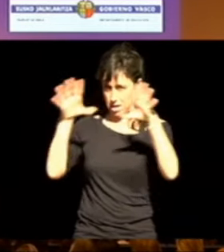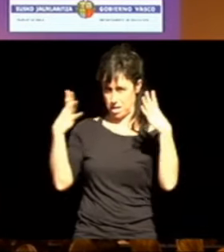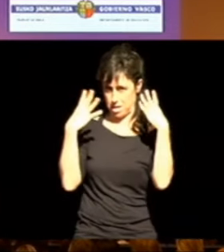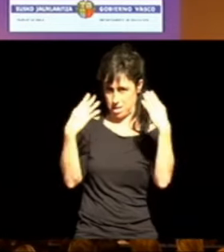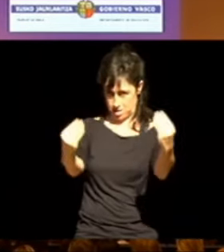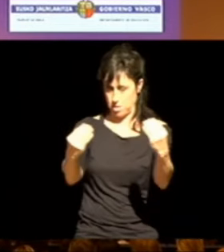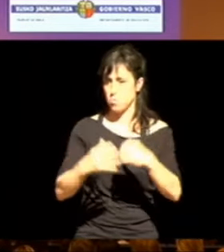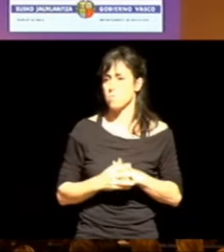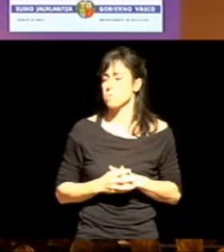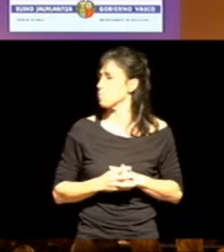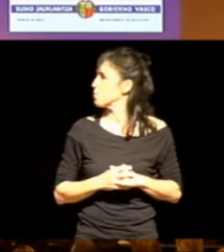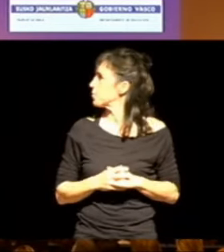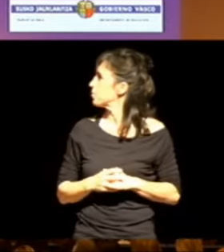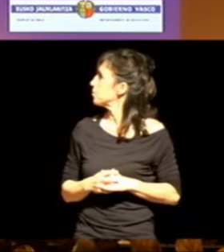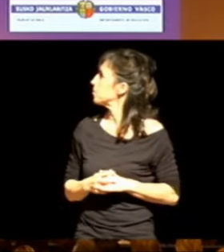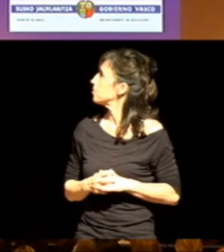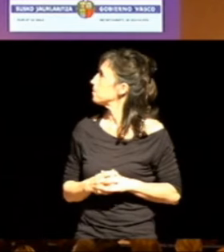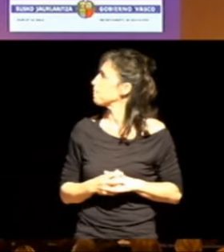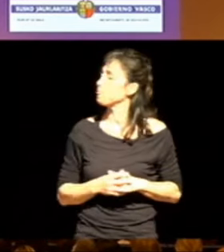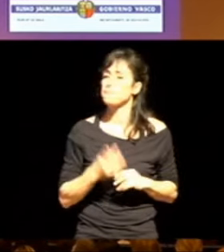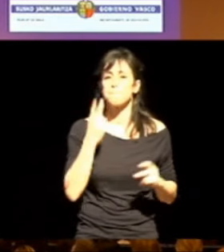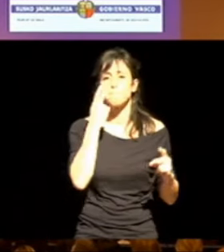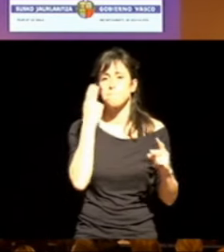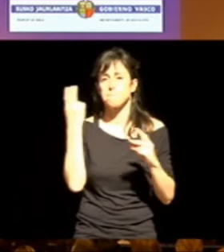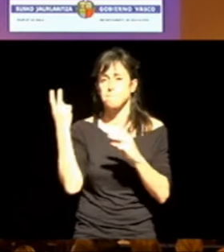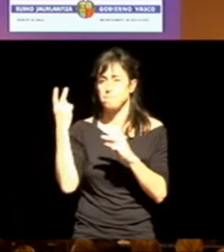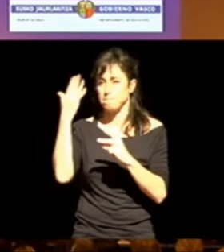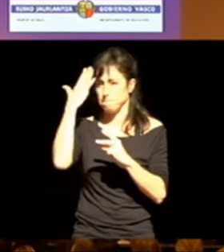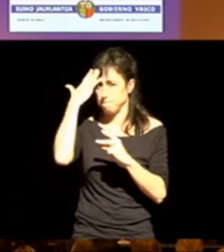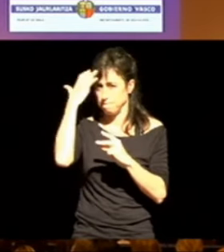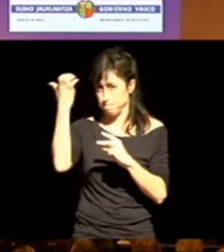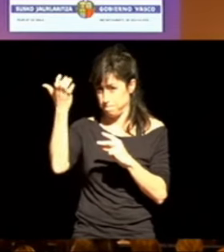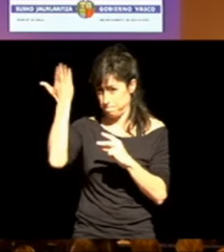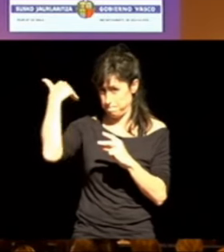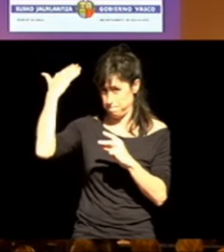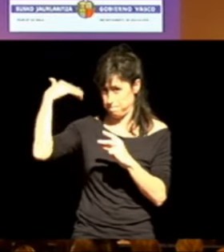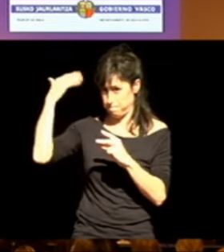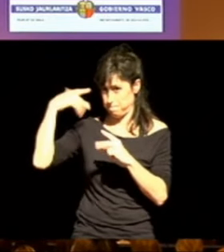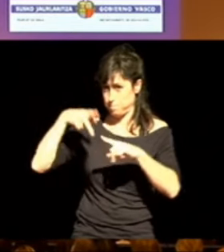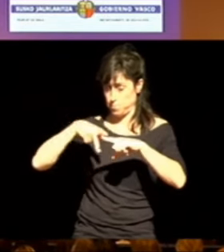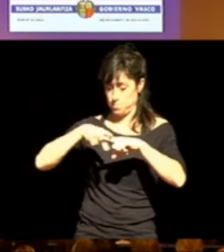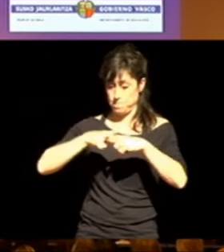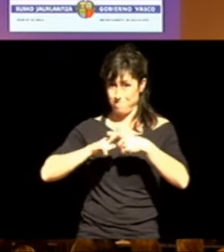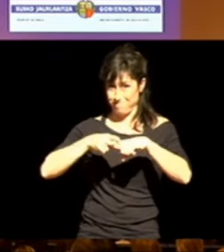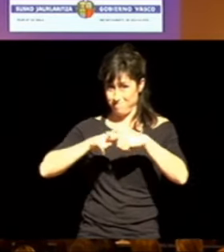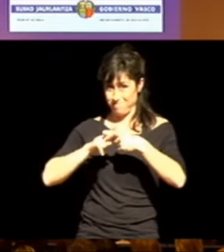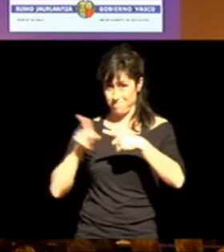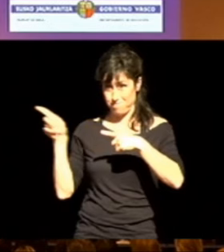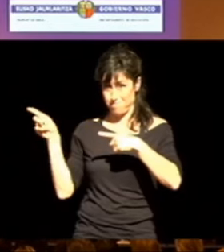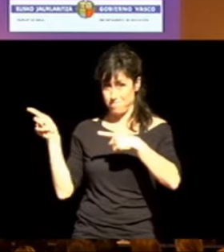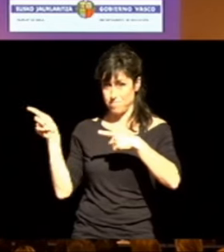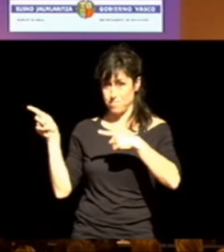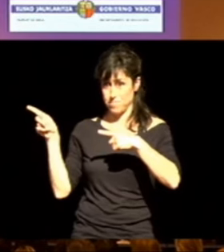bale? Honetan, agertzen da, gogoratu, hau, lan tresna honen mamia da. Honek baditu,